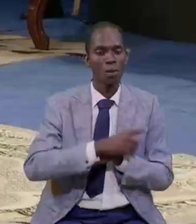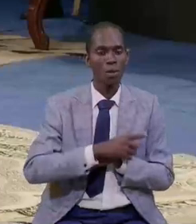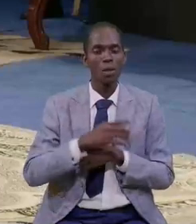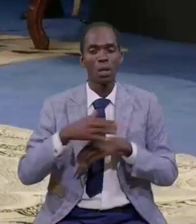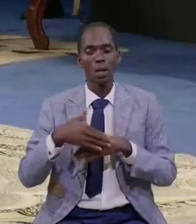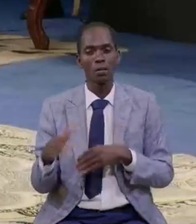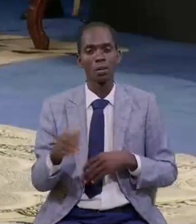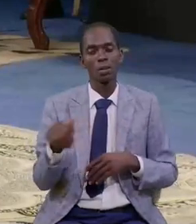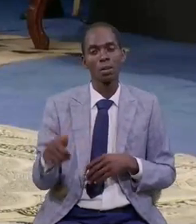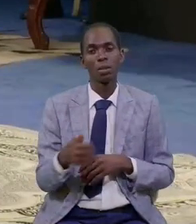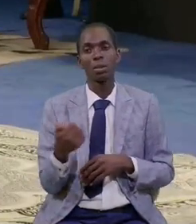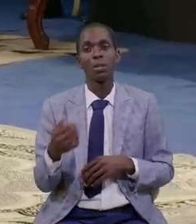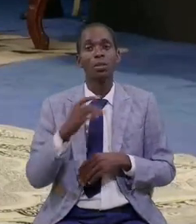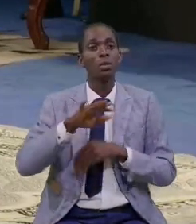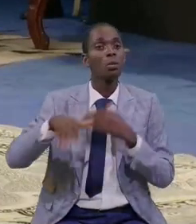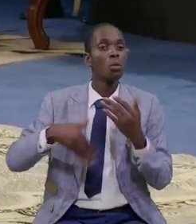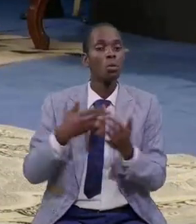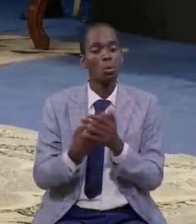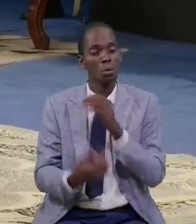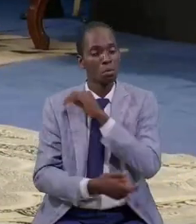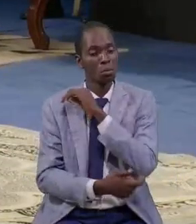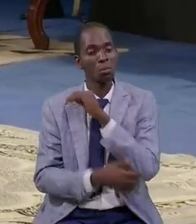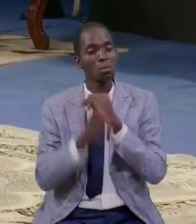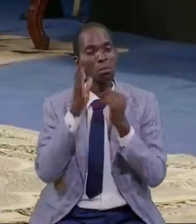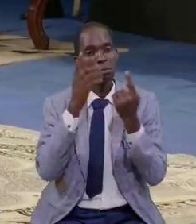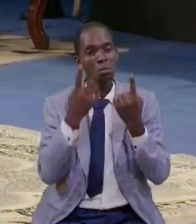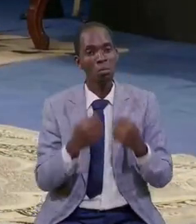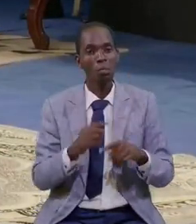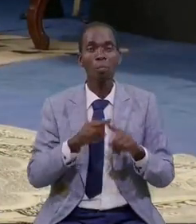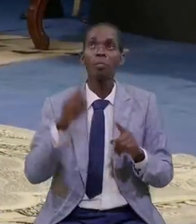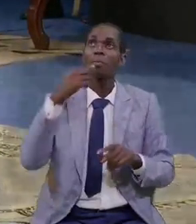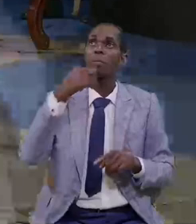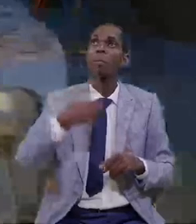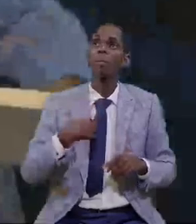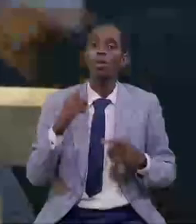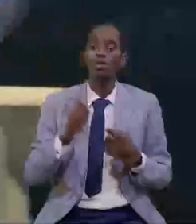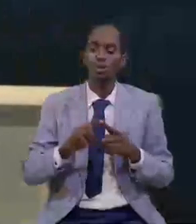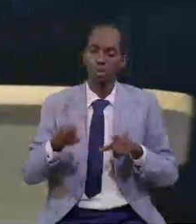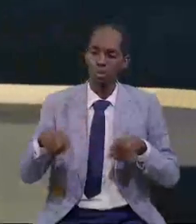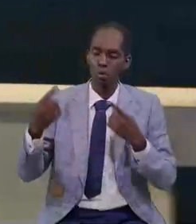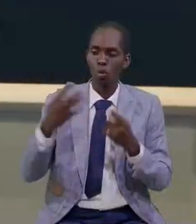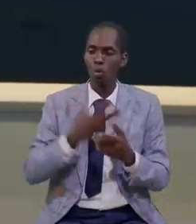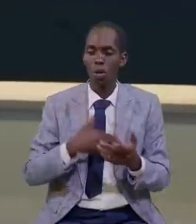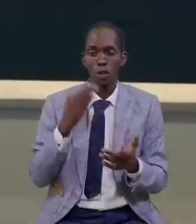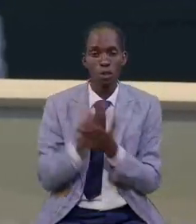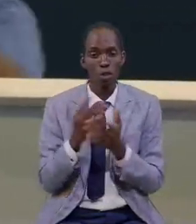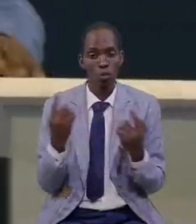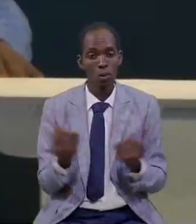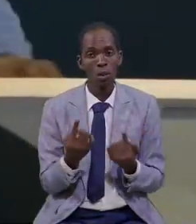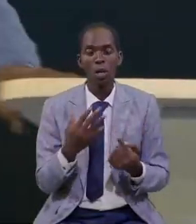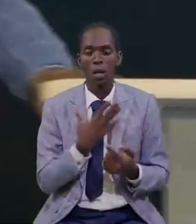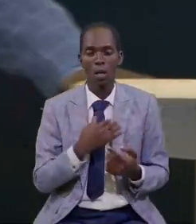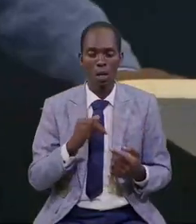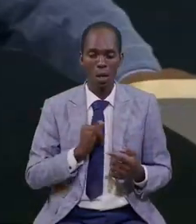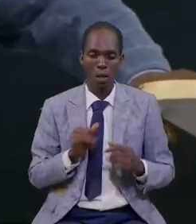moment l'ancienne tentation va venir non il m'a dit d'aller et de ne plus pécher et je dois donc demeurer